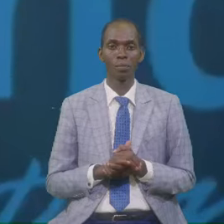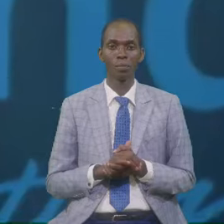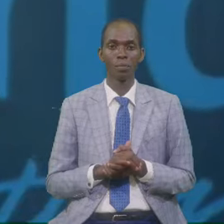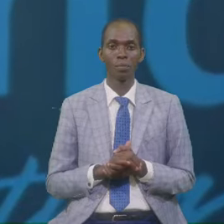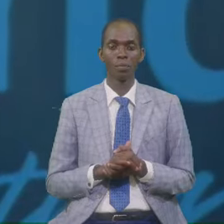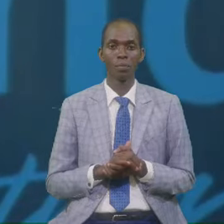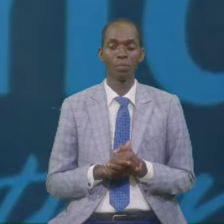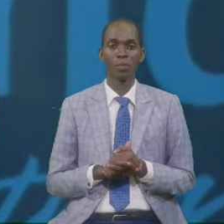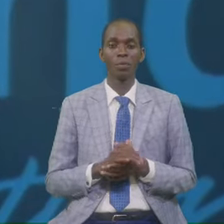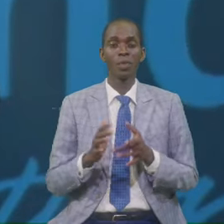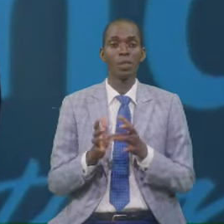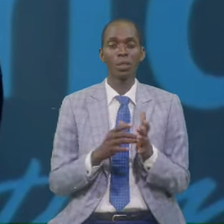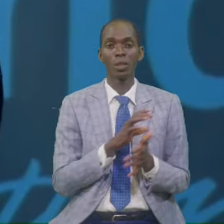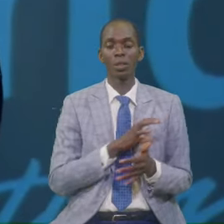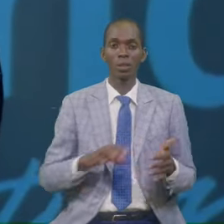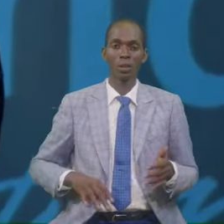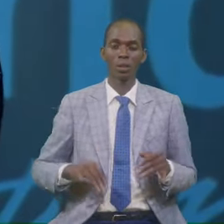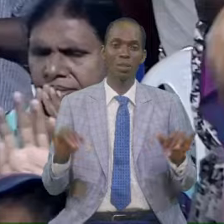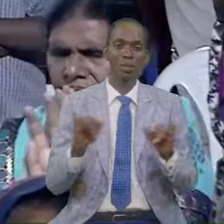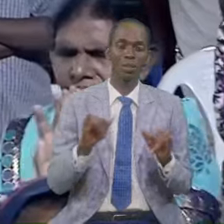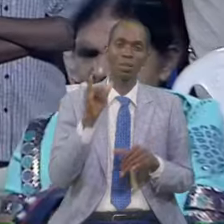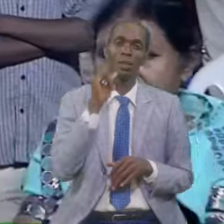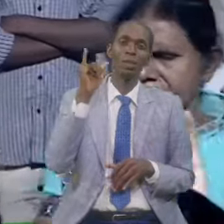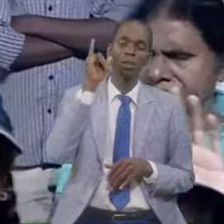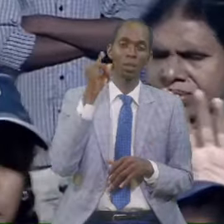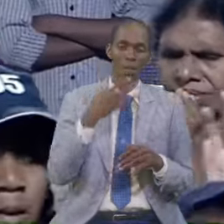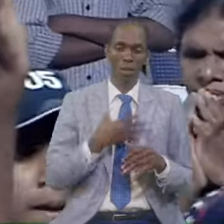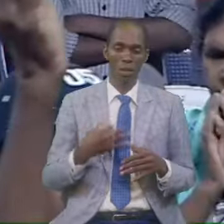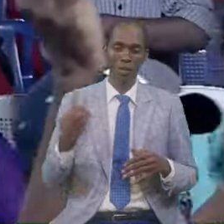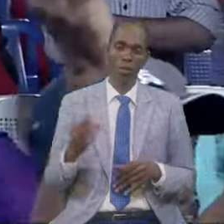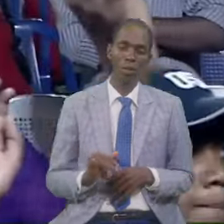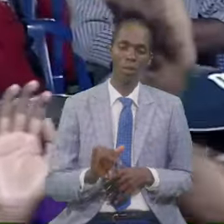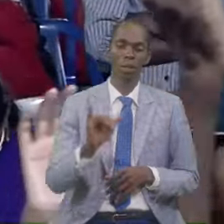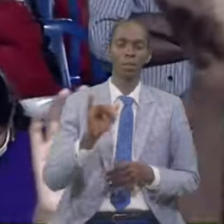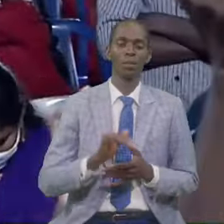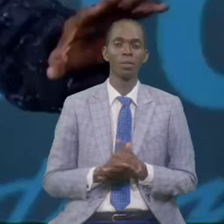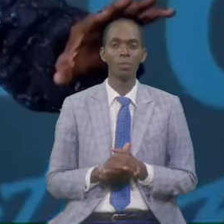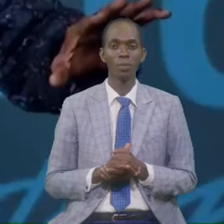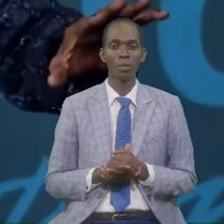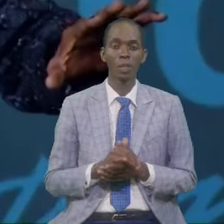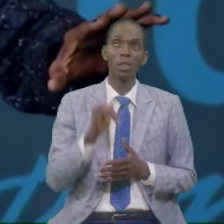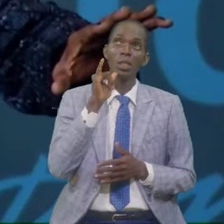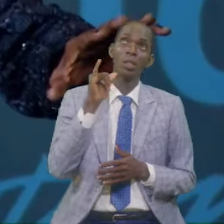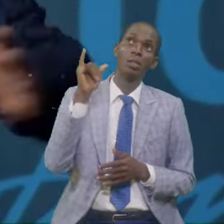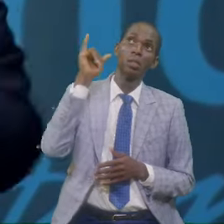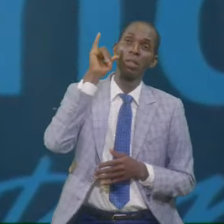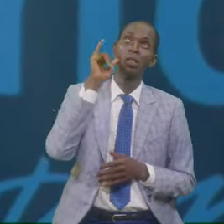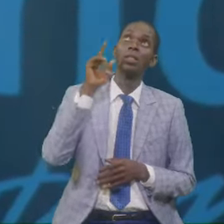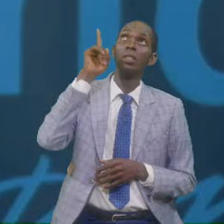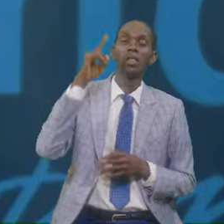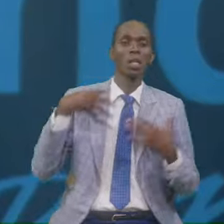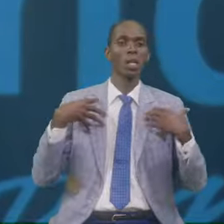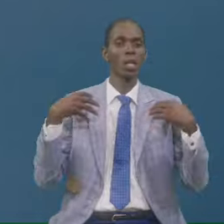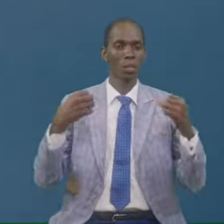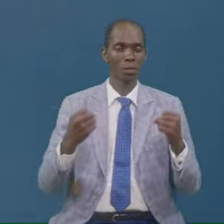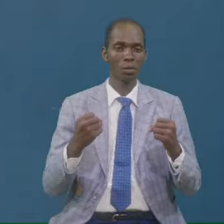is the same yesterday and forever. యేసుక్రీస్తు నిన్న, నేడు, నిరంతరం ఏక రీతిగా ఉన్నారు. Yesterday he healed. నిన్నటి దినం